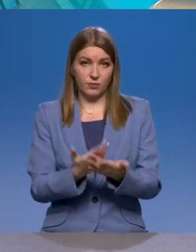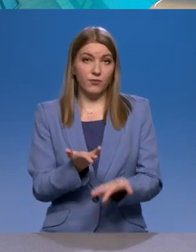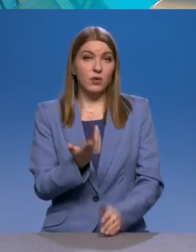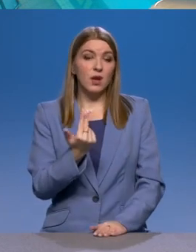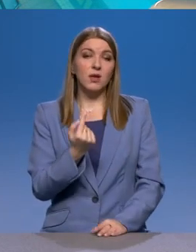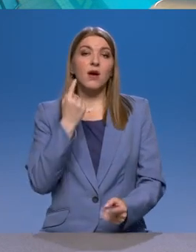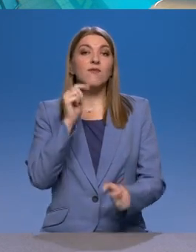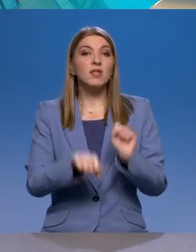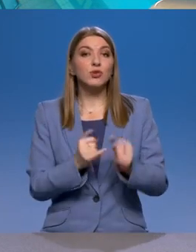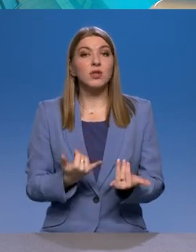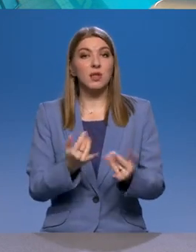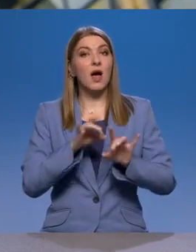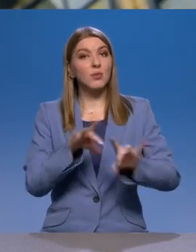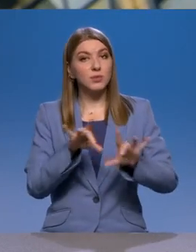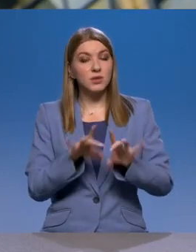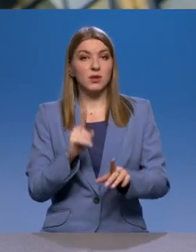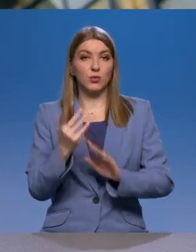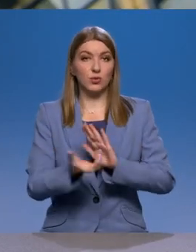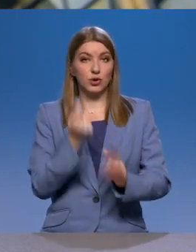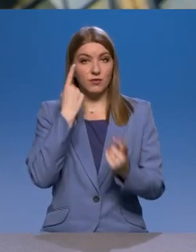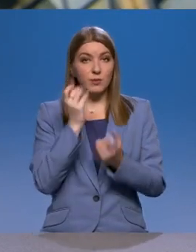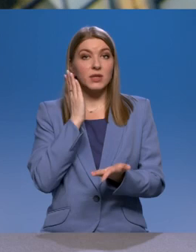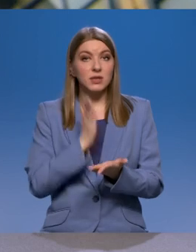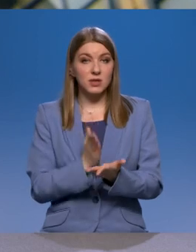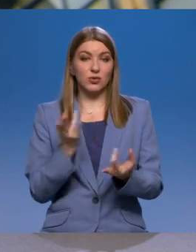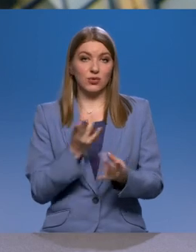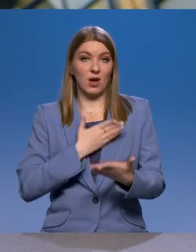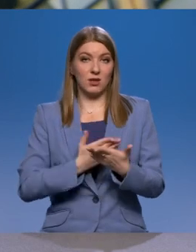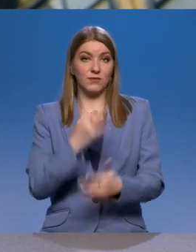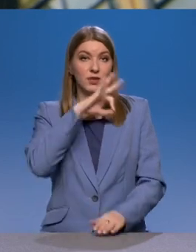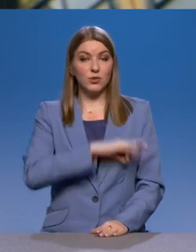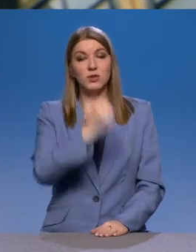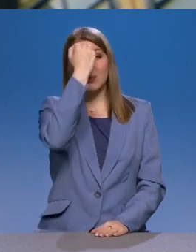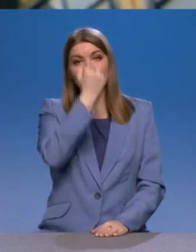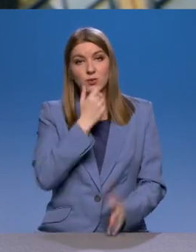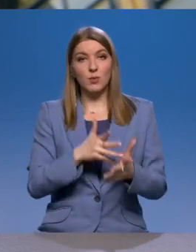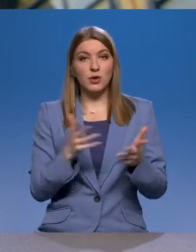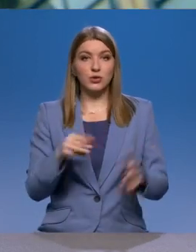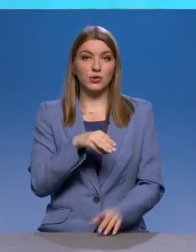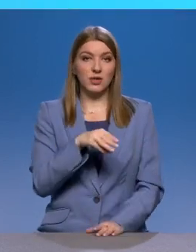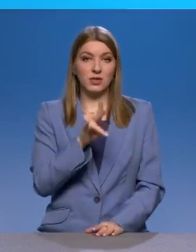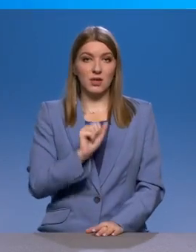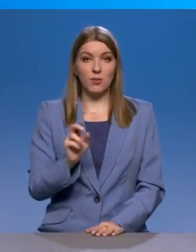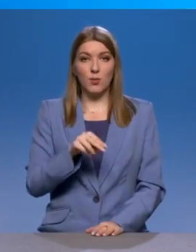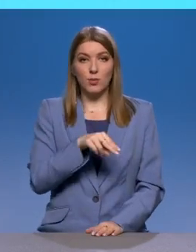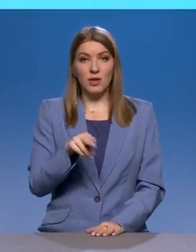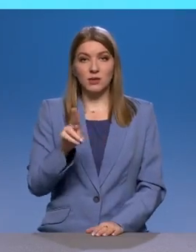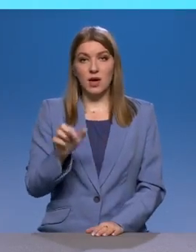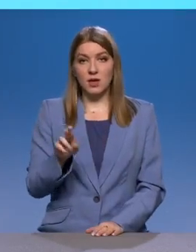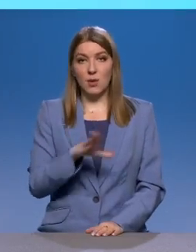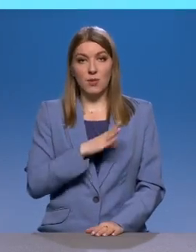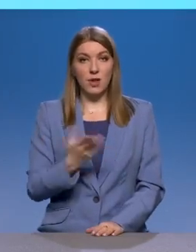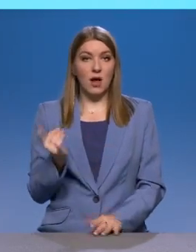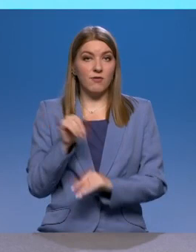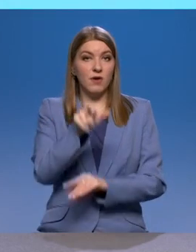разъяснения, получения информации есть. Нужно их активно использовать. Спасибо. Татьяна Подберецкая была в нашем эфире, эксперт в сфере ЖКХ. Это